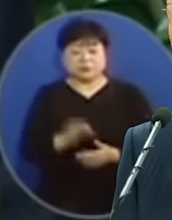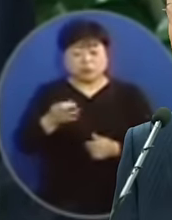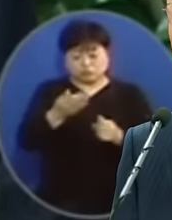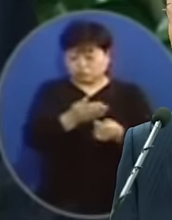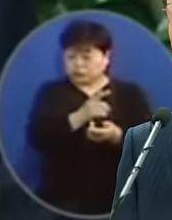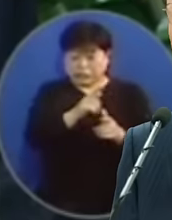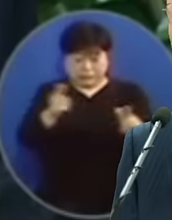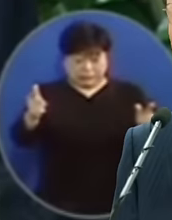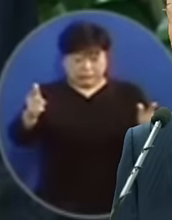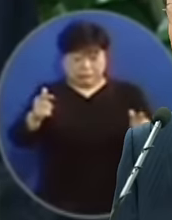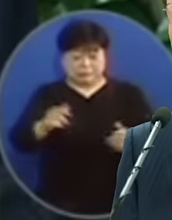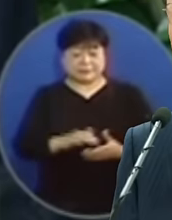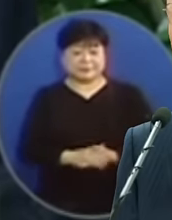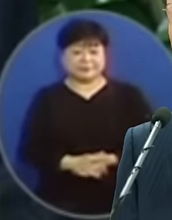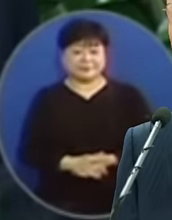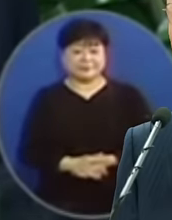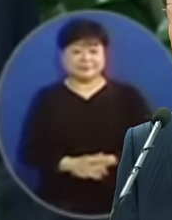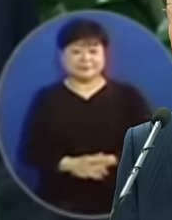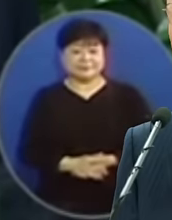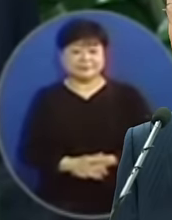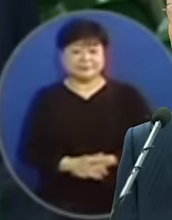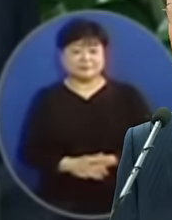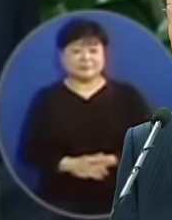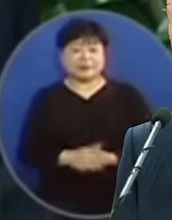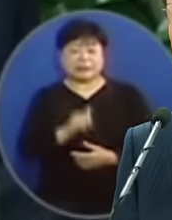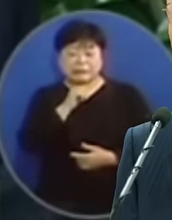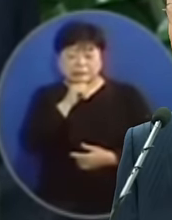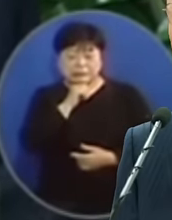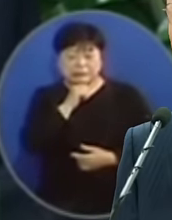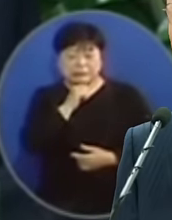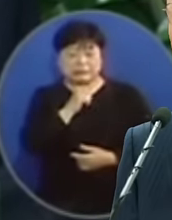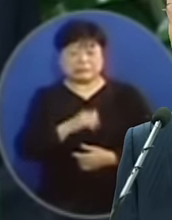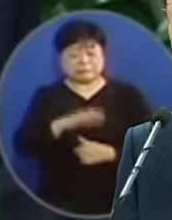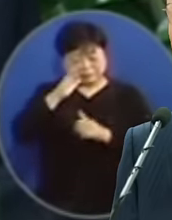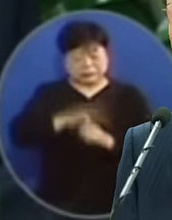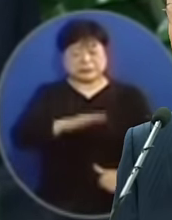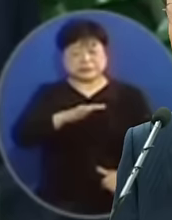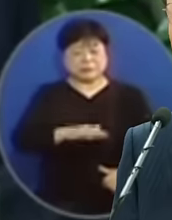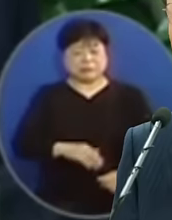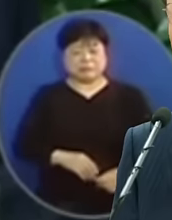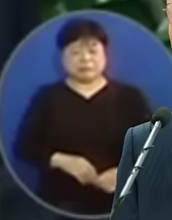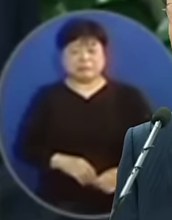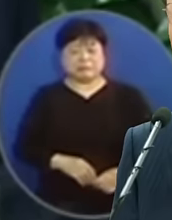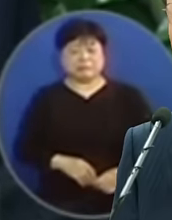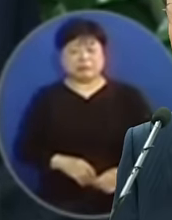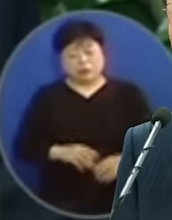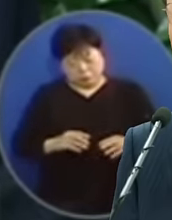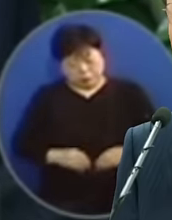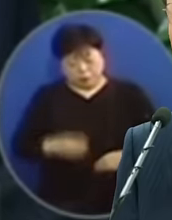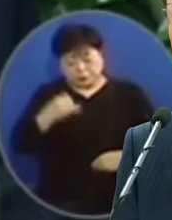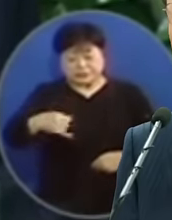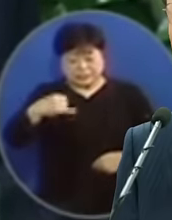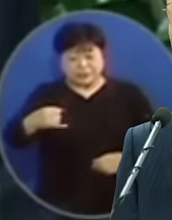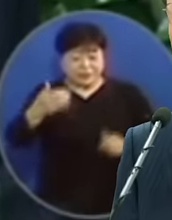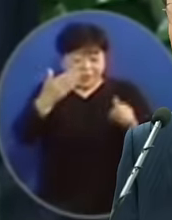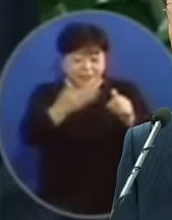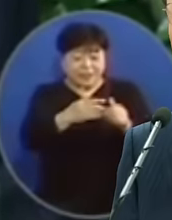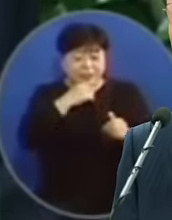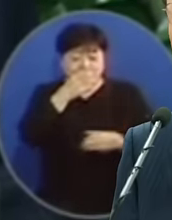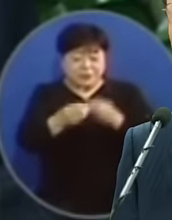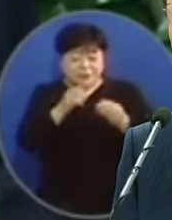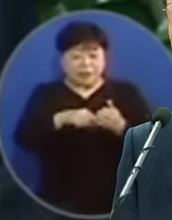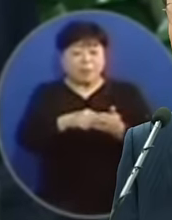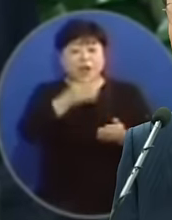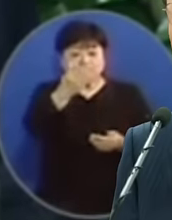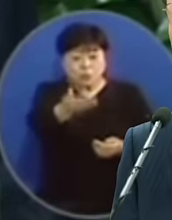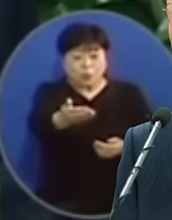빚을 갚아줄 필요가 없지 않아요. 낭패하고 실망하고 돈 없고 헐벗고 굶주리는 자식에게는 빚을 갚아주는